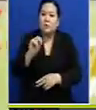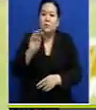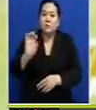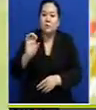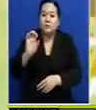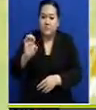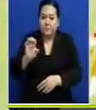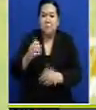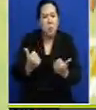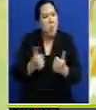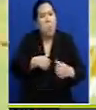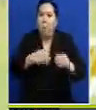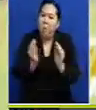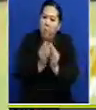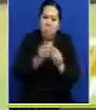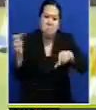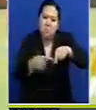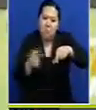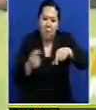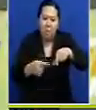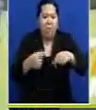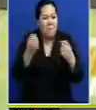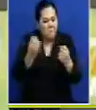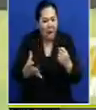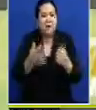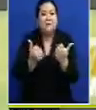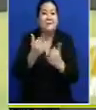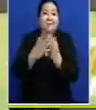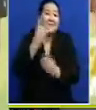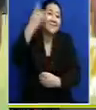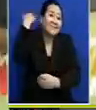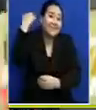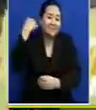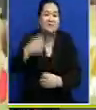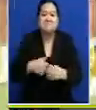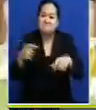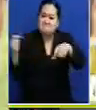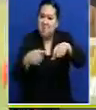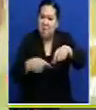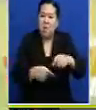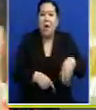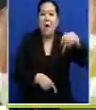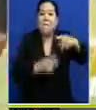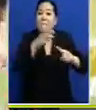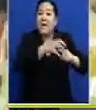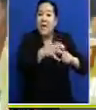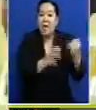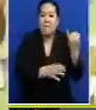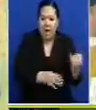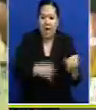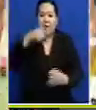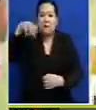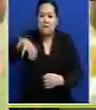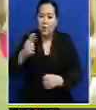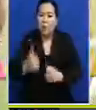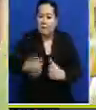ทำผลงานได้อย่างยอดเยี่ยมและร้อนแรงอย่างต่อเนื่องล่าสุดนะครับในแมตช์ที่ผ่านมาบุกเอาชนะพัทยายูไนเต็ดมา